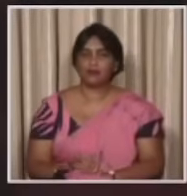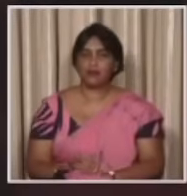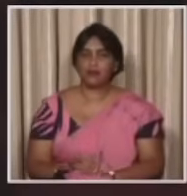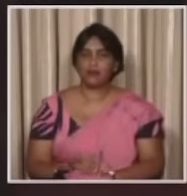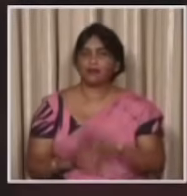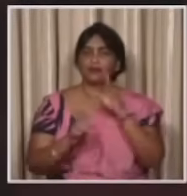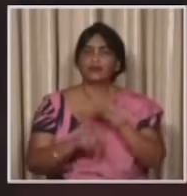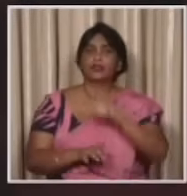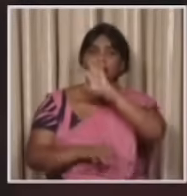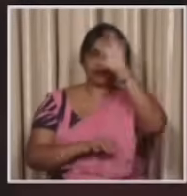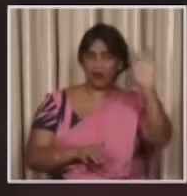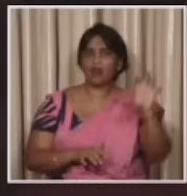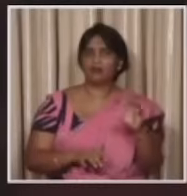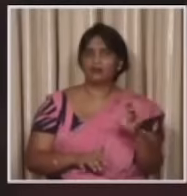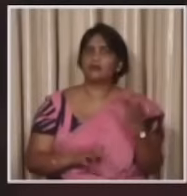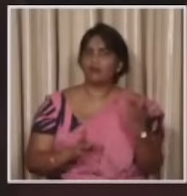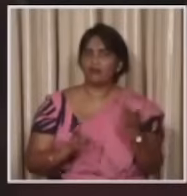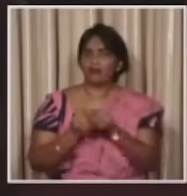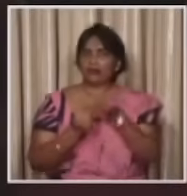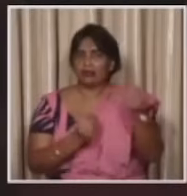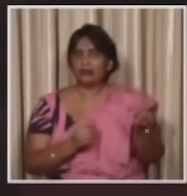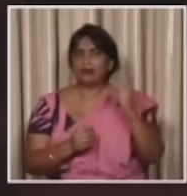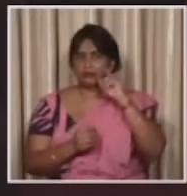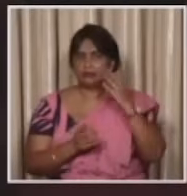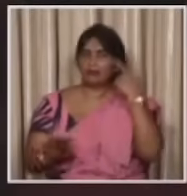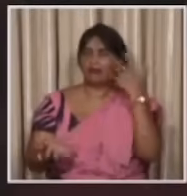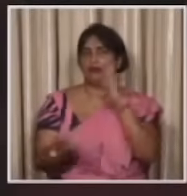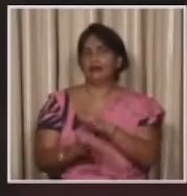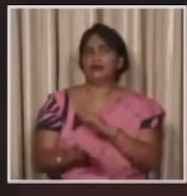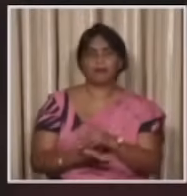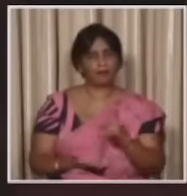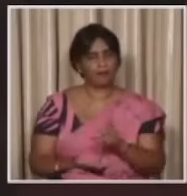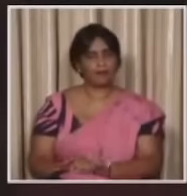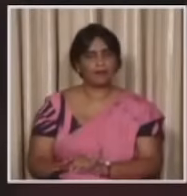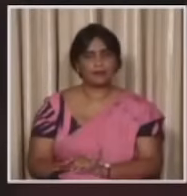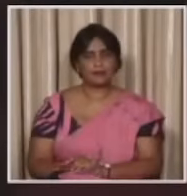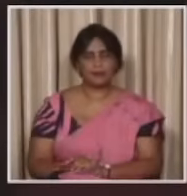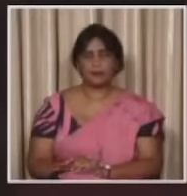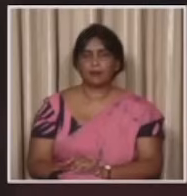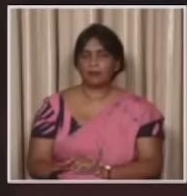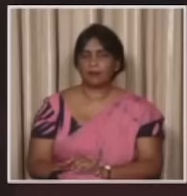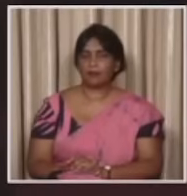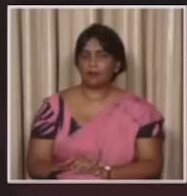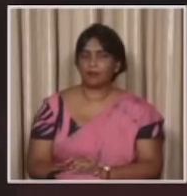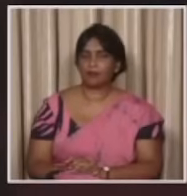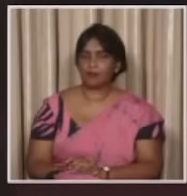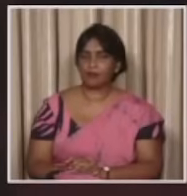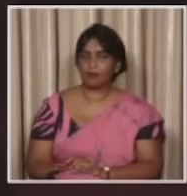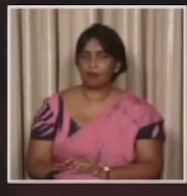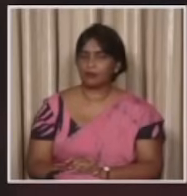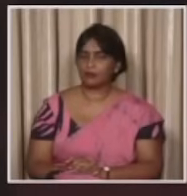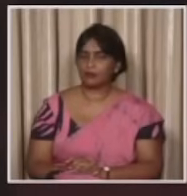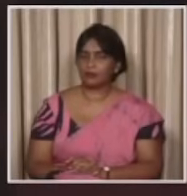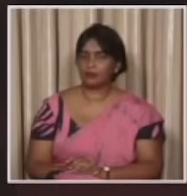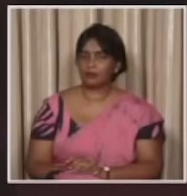එතන BIMSTEC රටවල් මම හිතන්නේ දන්නේ නැහැ කවුරු මේක දීපු දෙයක් ගෙනල්ලා ගහලා තියෙනවා. ඊළඟ මොකද්ද කියන්නේ? Entering international energy trading.